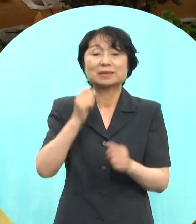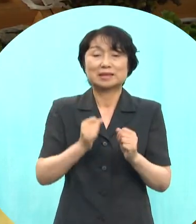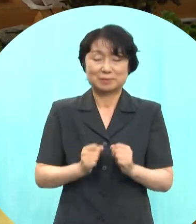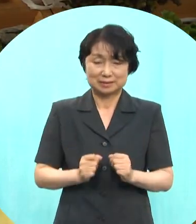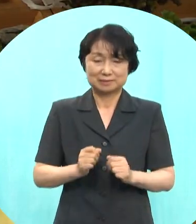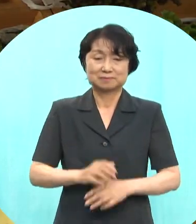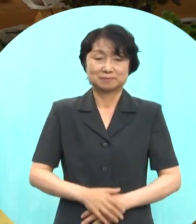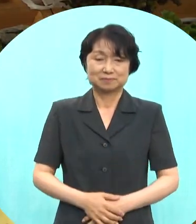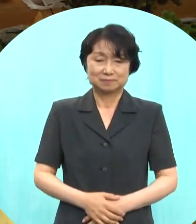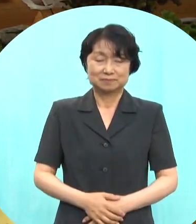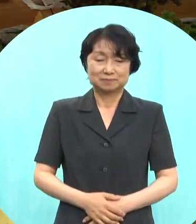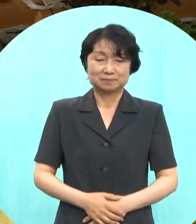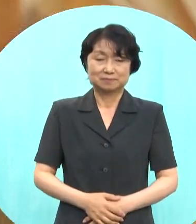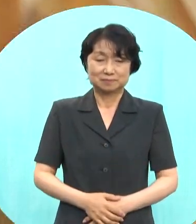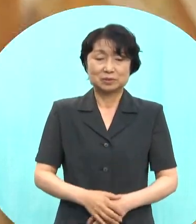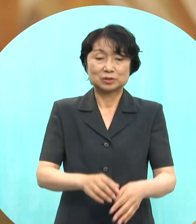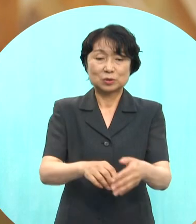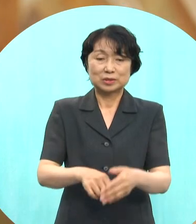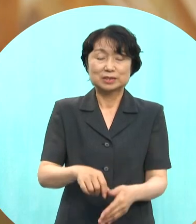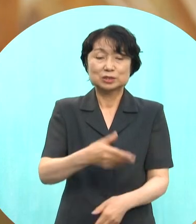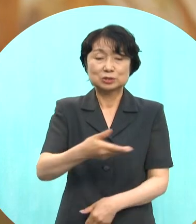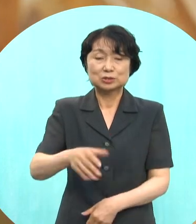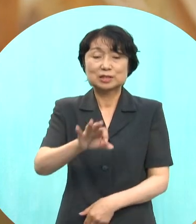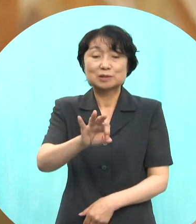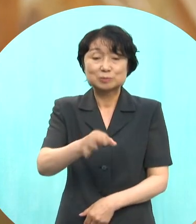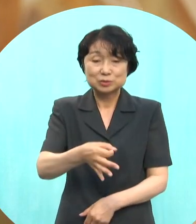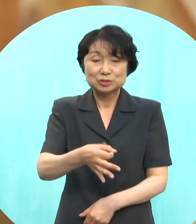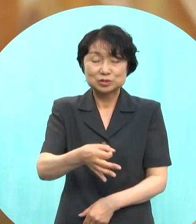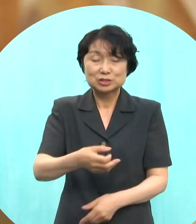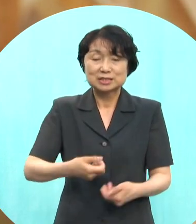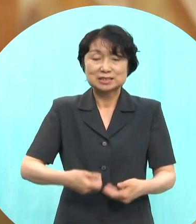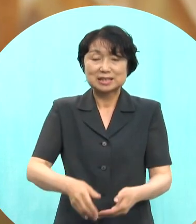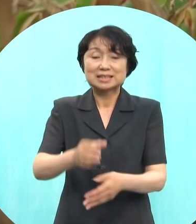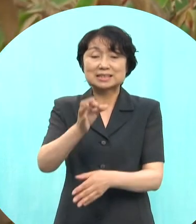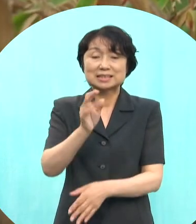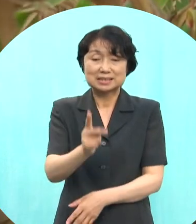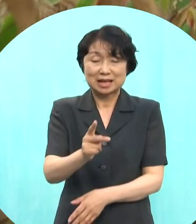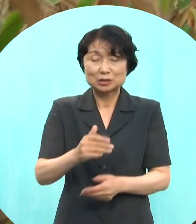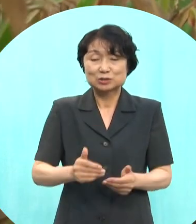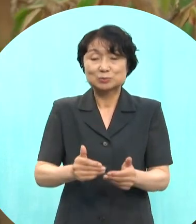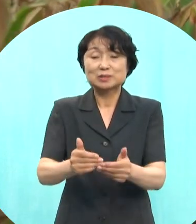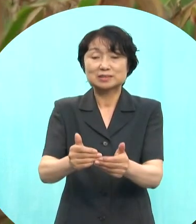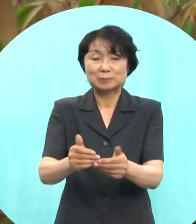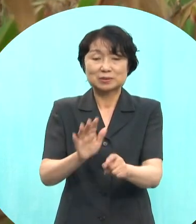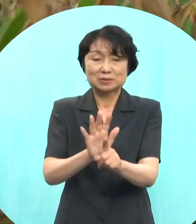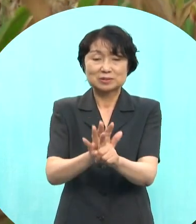っています。そして農林水産物の産地化を